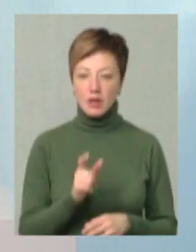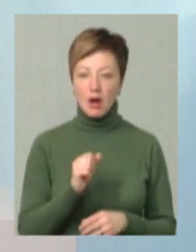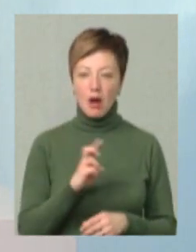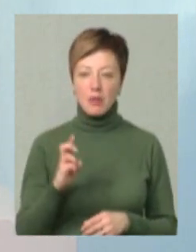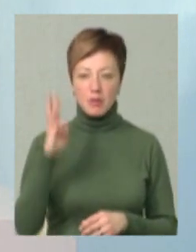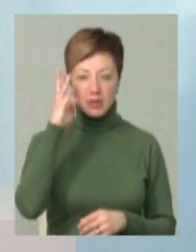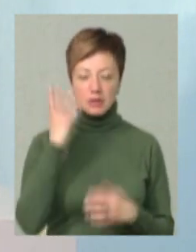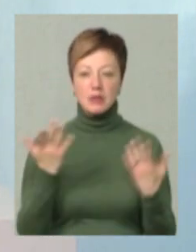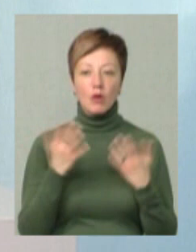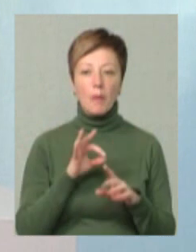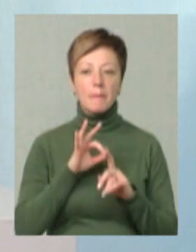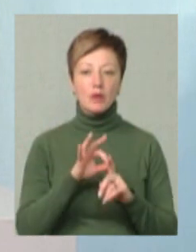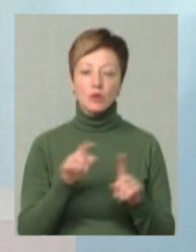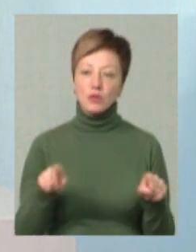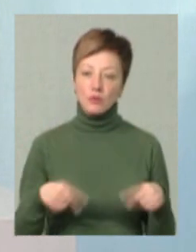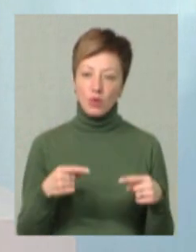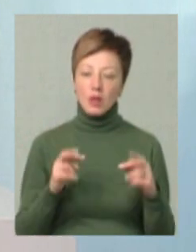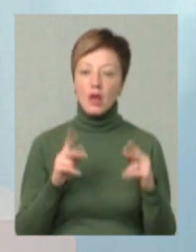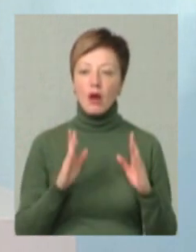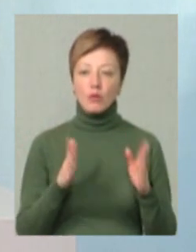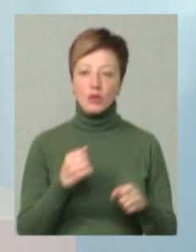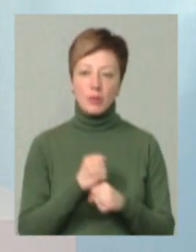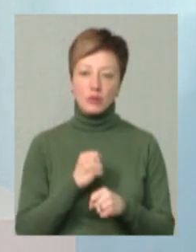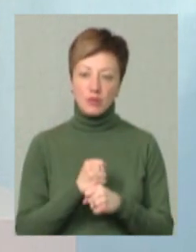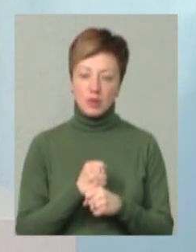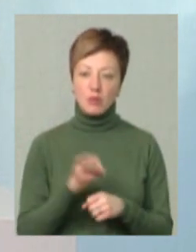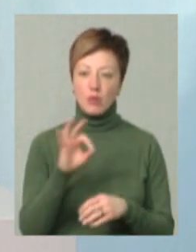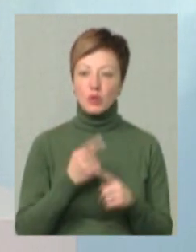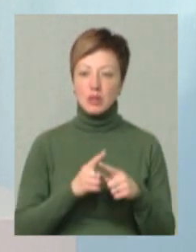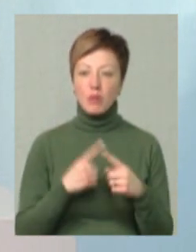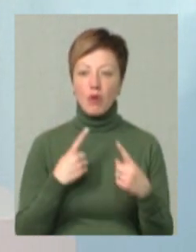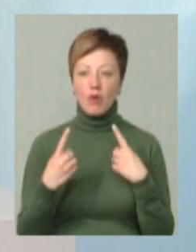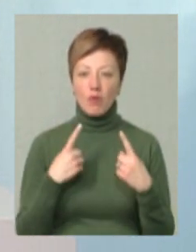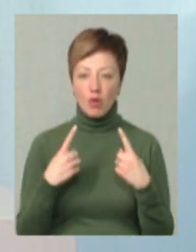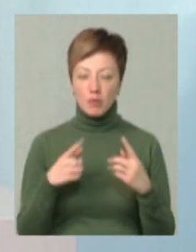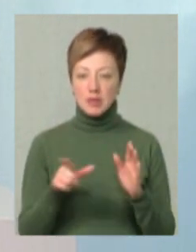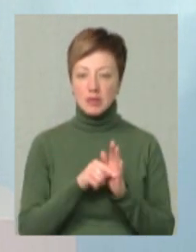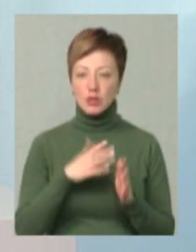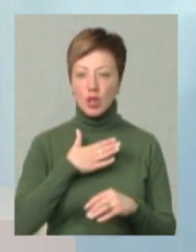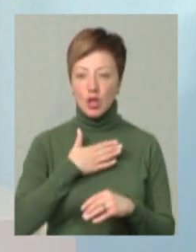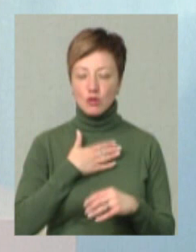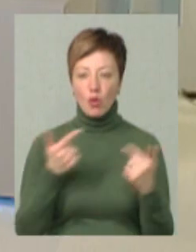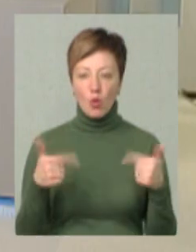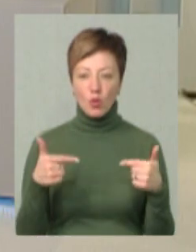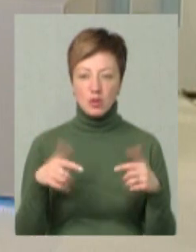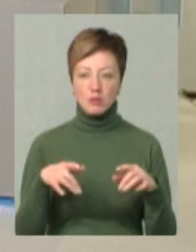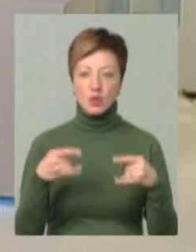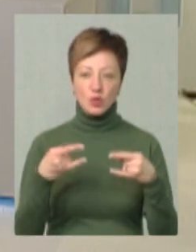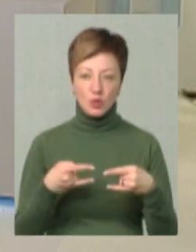Хмельницькому. З якою метою він створений та як буде функціонувати? Про це поговоримо з нашими гостями